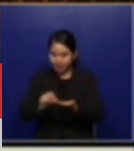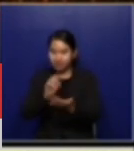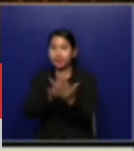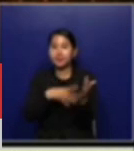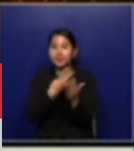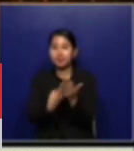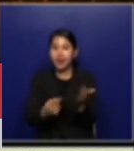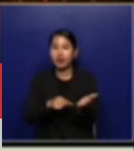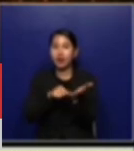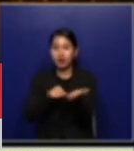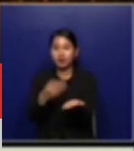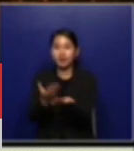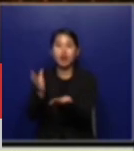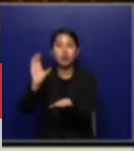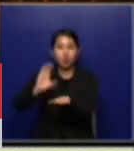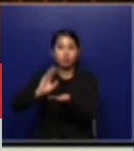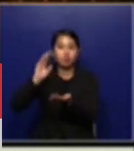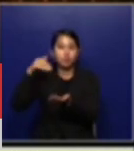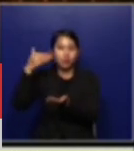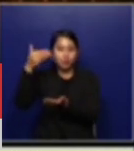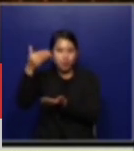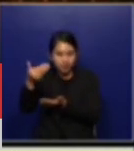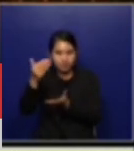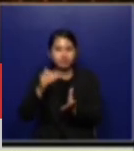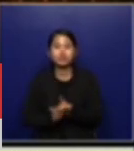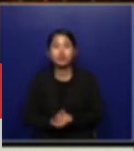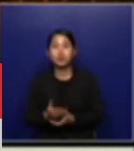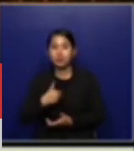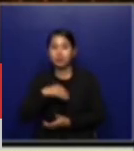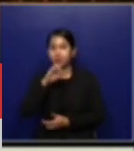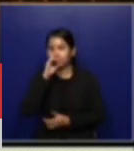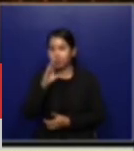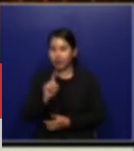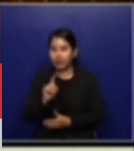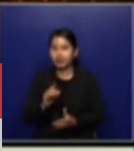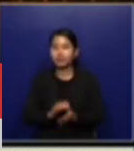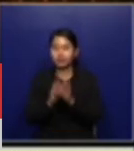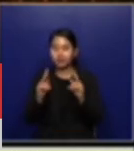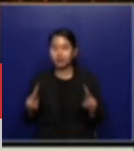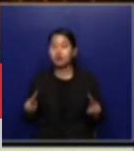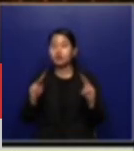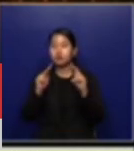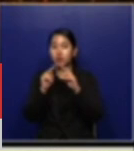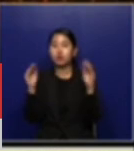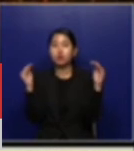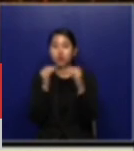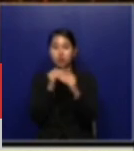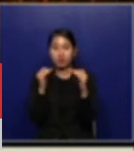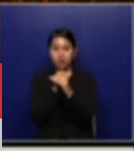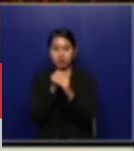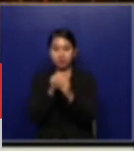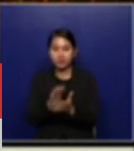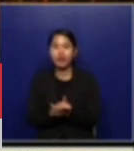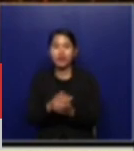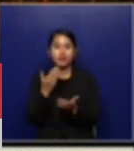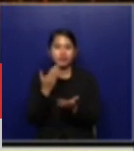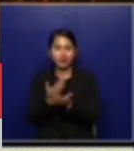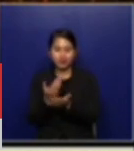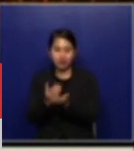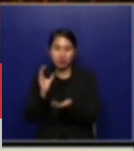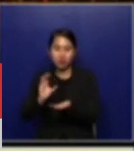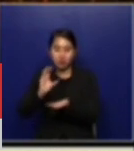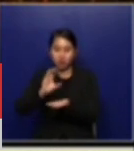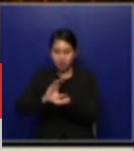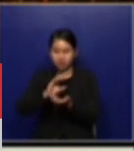ณต่อไปได้นะครับซึ่งกราบเรียนในเบื้องต้นนะครับว่ากระทรวงคมนาคมก็ได้เตรียมงบประมาณในส่วนนี้